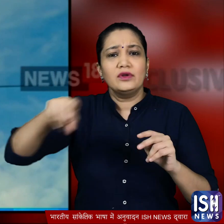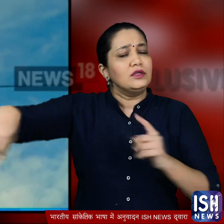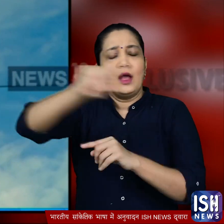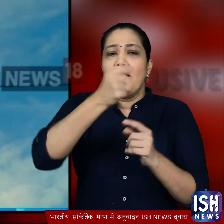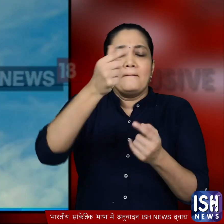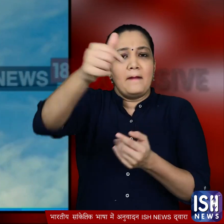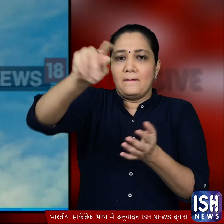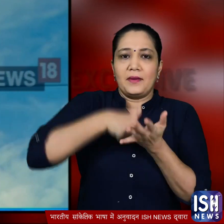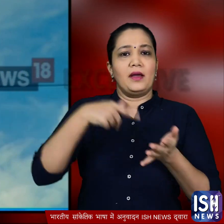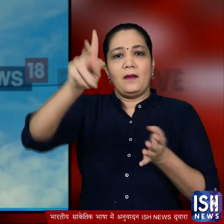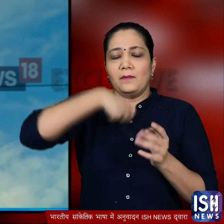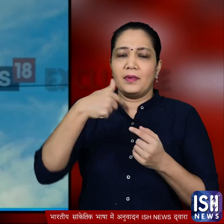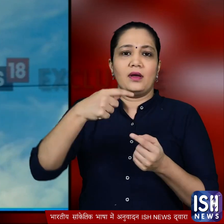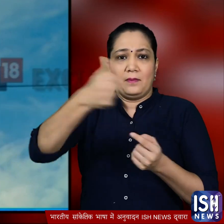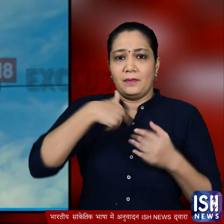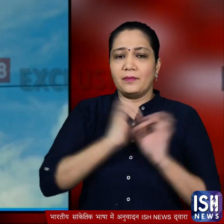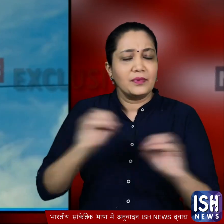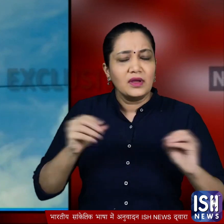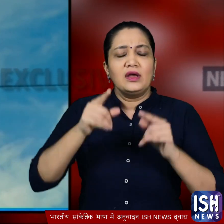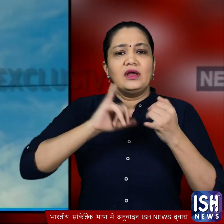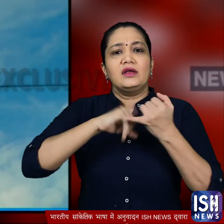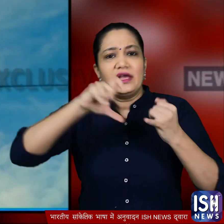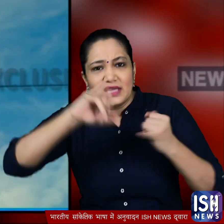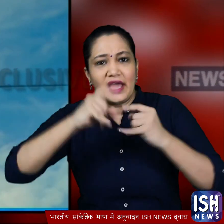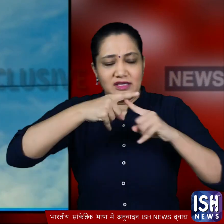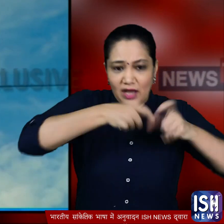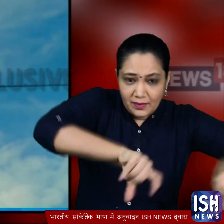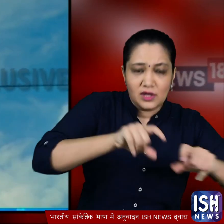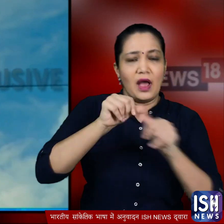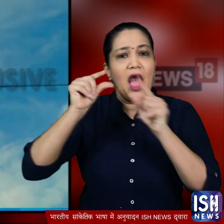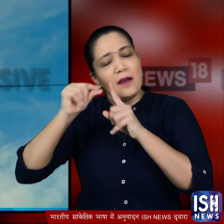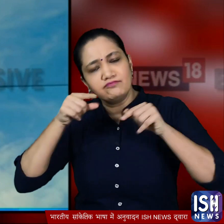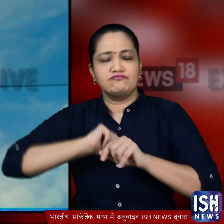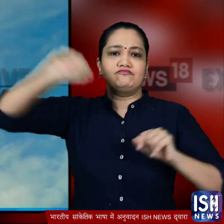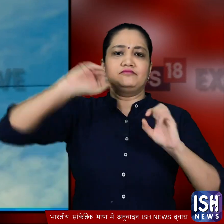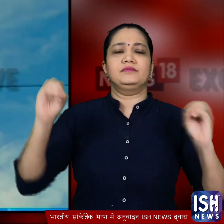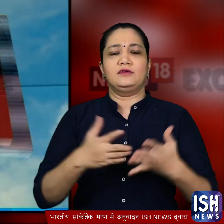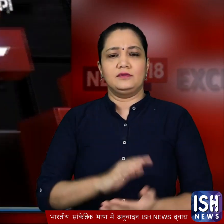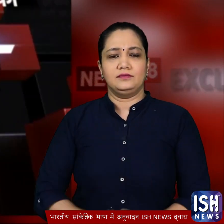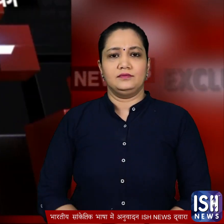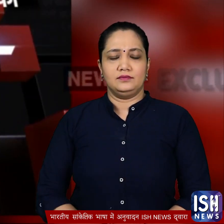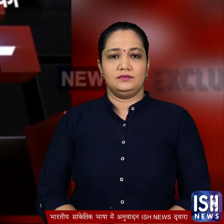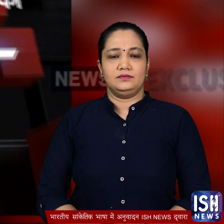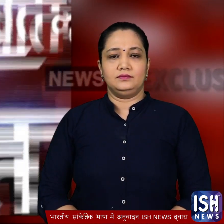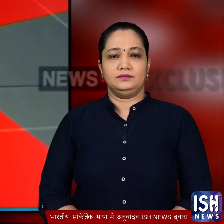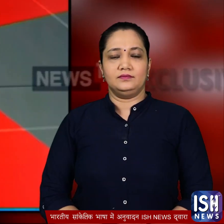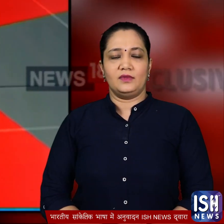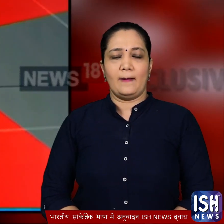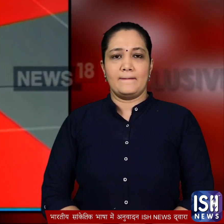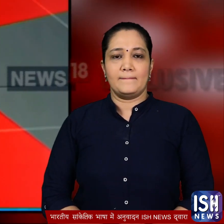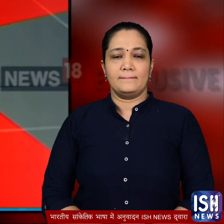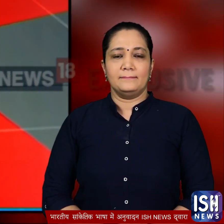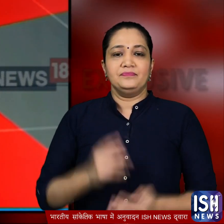नहीं की, जिस पर अनुसूचित जाति आयोग हरकत में आया तो आम आदमी पार्टी ने इस मुद्दे पर धरना प्रदर्शन भी शुरू कर दिया। खबर है